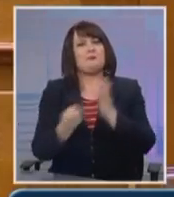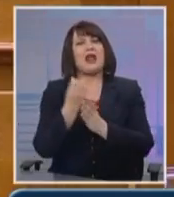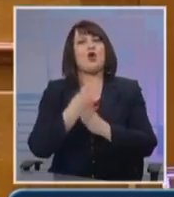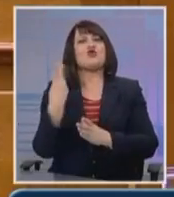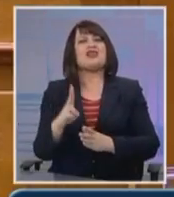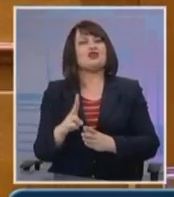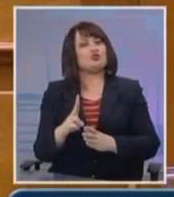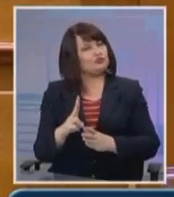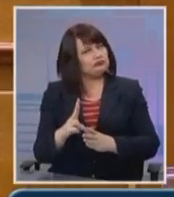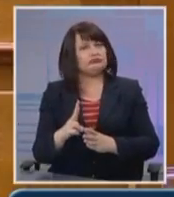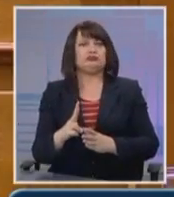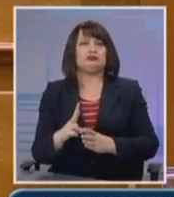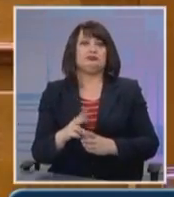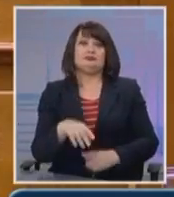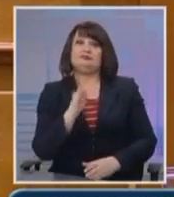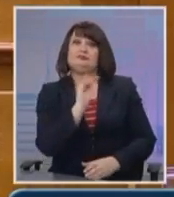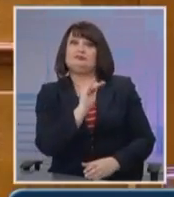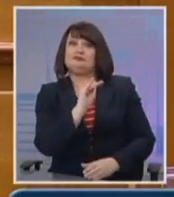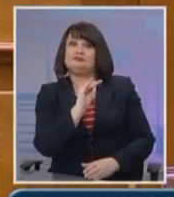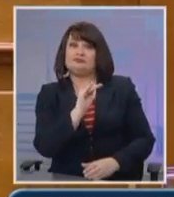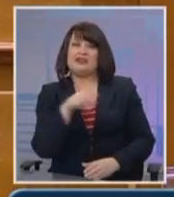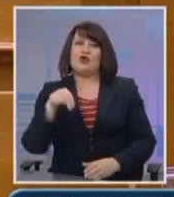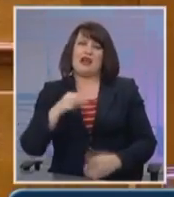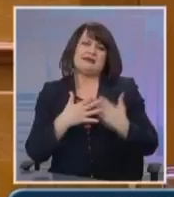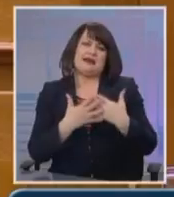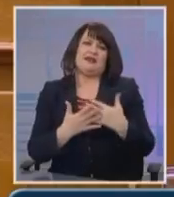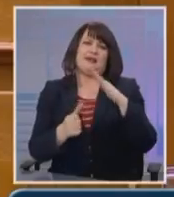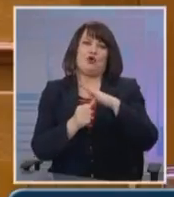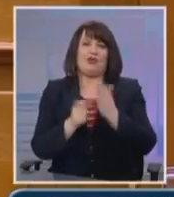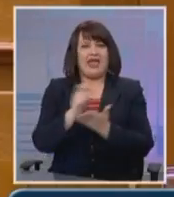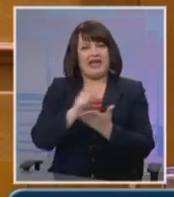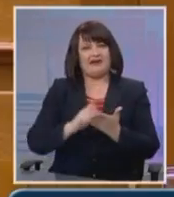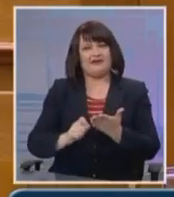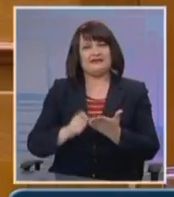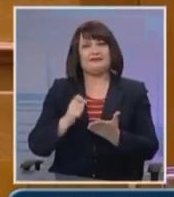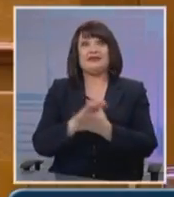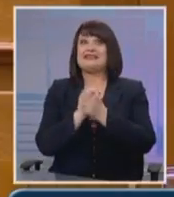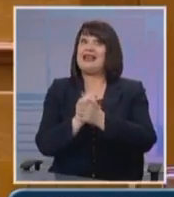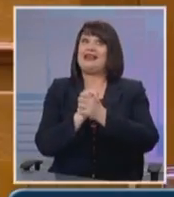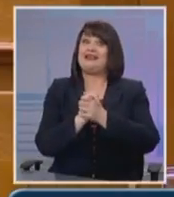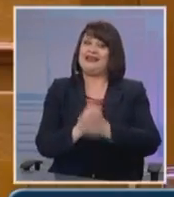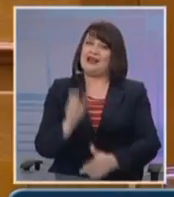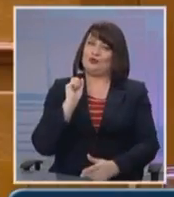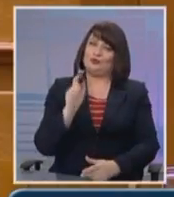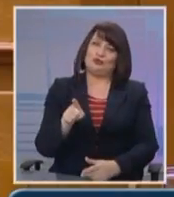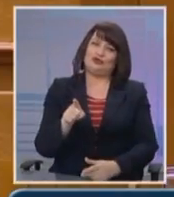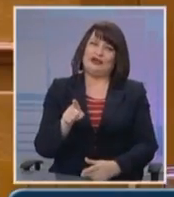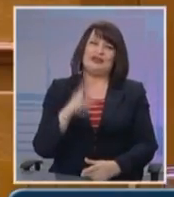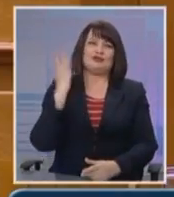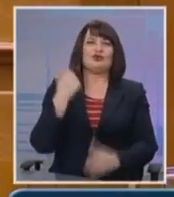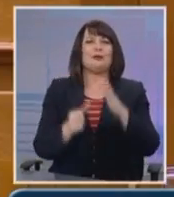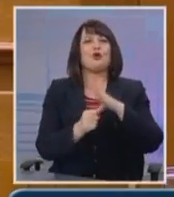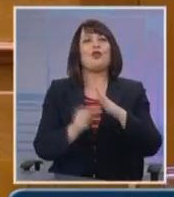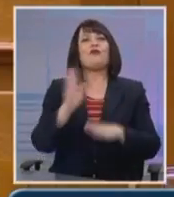πόρων. Αγαπητέ πρόεδρε Νικολάς, γράφατε σε συγχαρητήριο τηλεγράφημα προς τον εκλεγέντα πρόεδρο